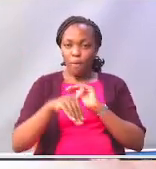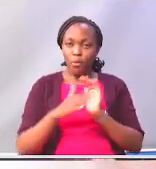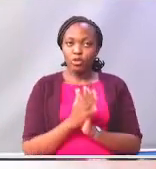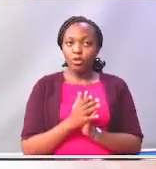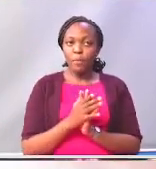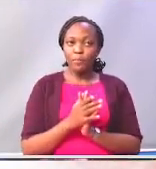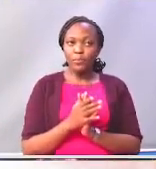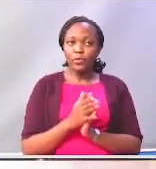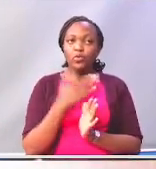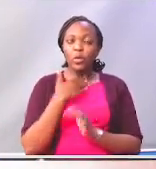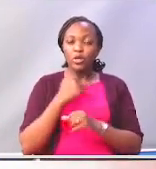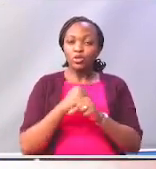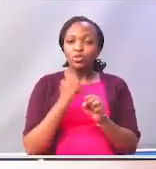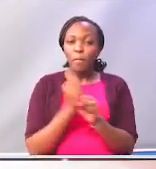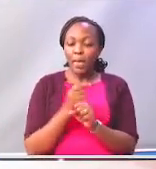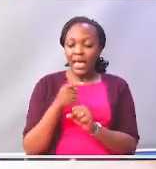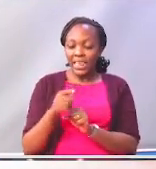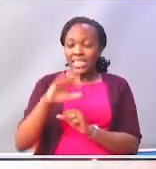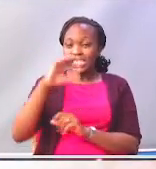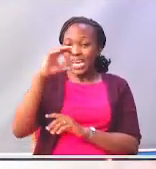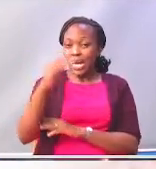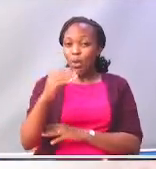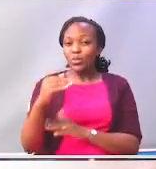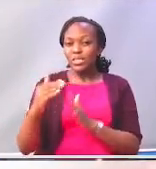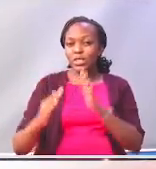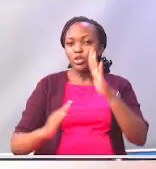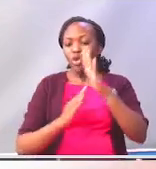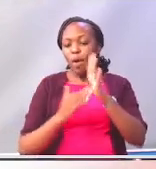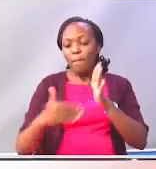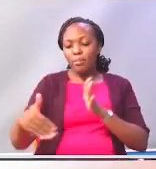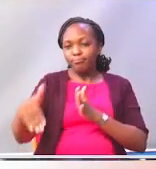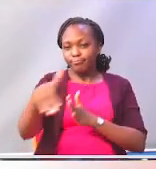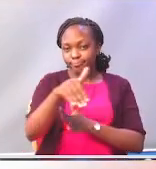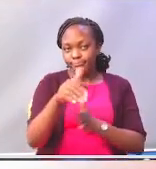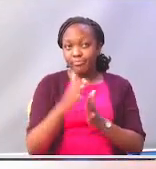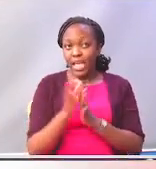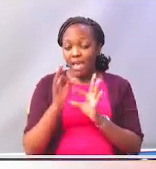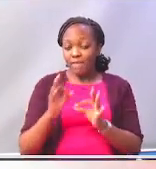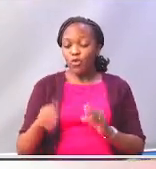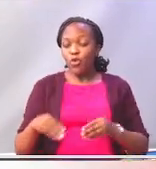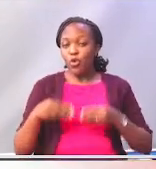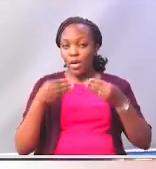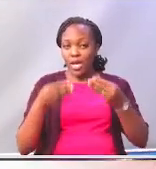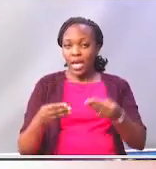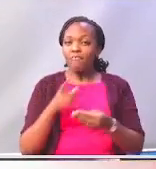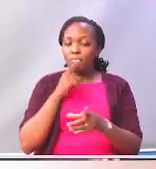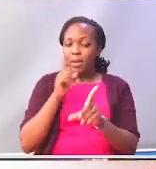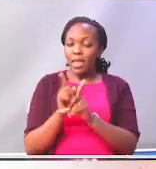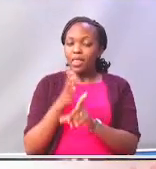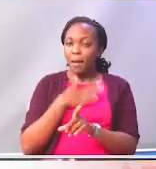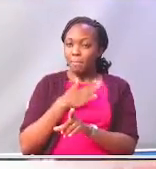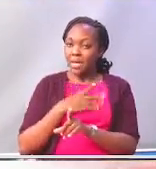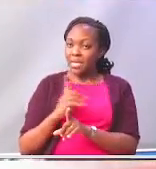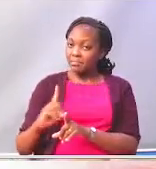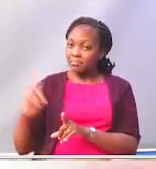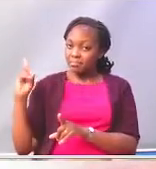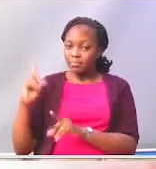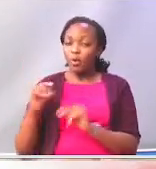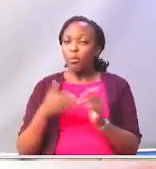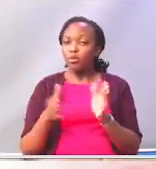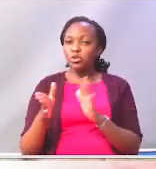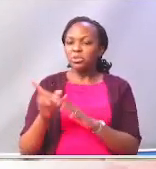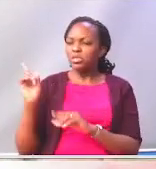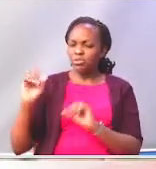tuweke county ya Trans Nzoia katika kikao mbele. Na mukipatia ndugu yangu Natembeya, anaweza.